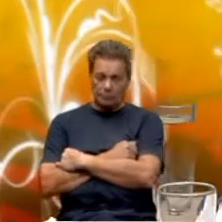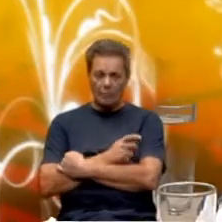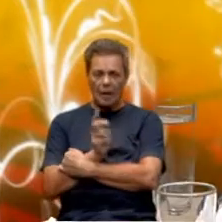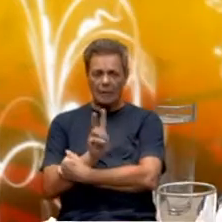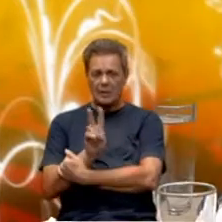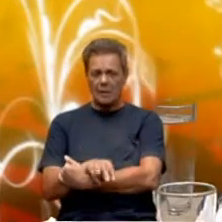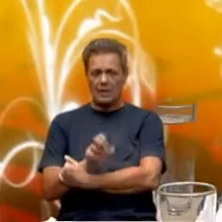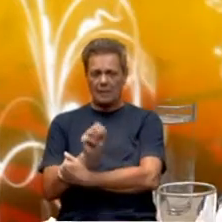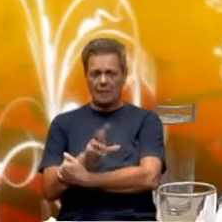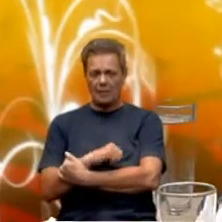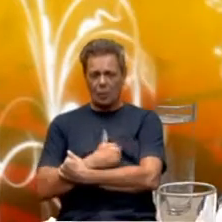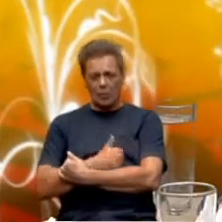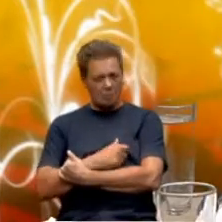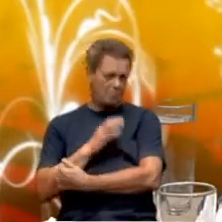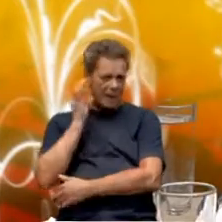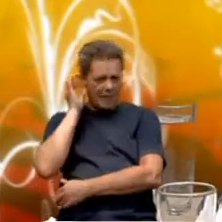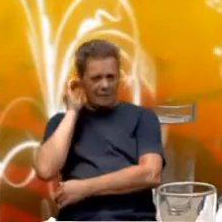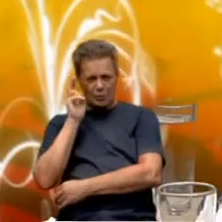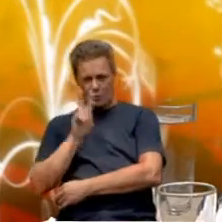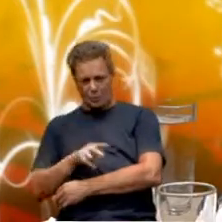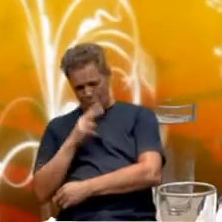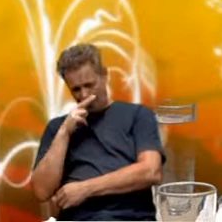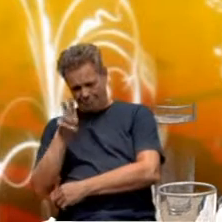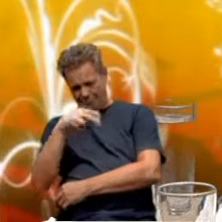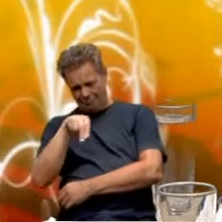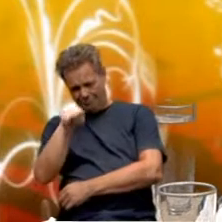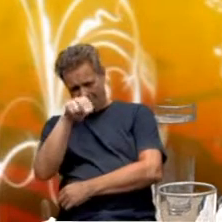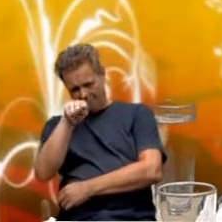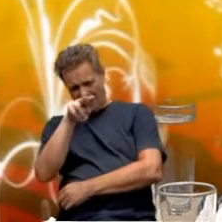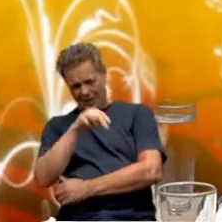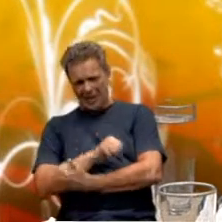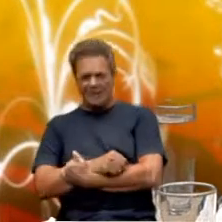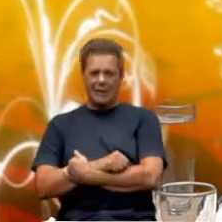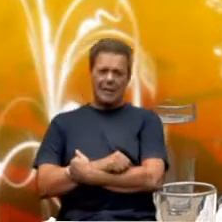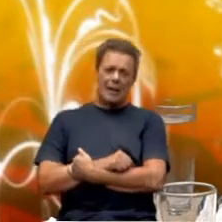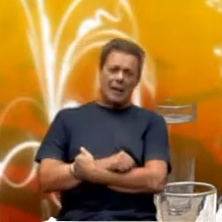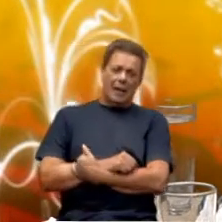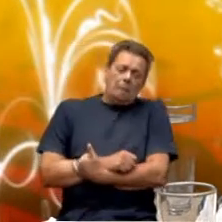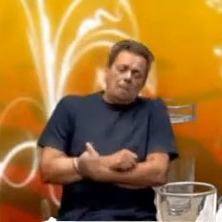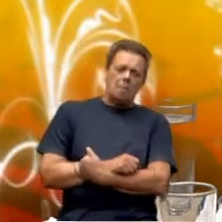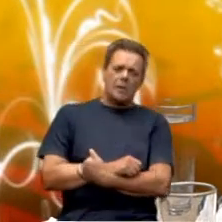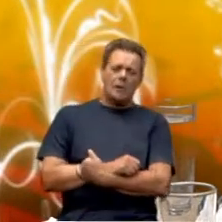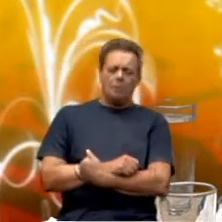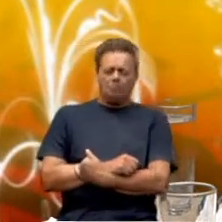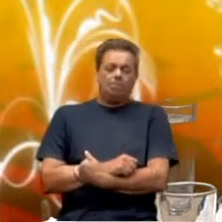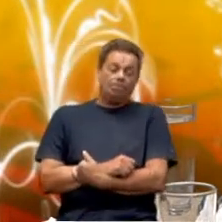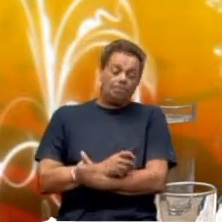počeli okolo Juri cure, jel da? Ha, naravno. Da. Nisu baš puno s vama dijelili. Mogu su više, a? Pa